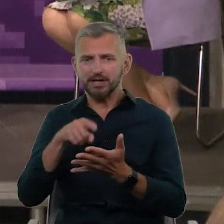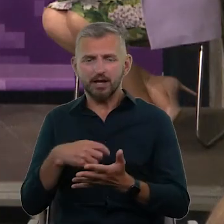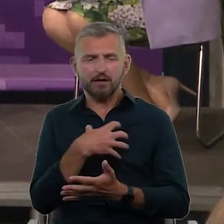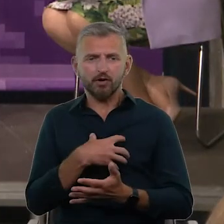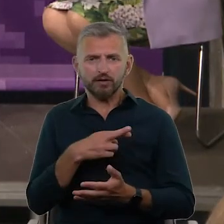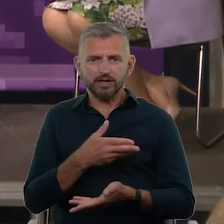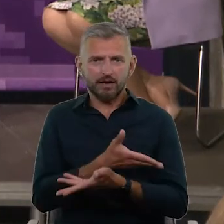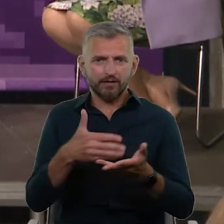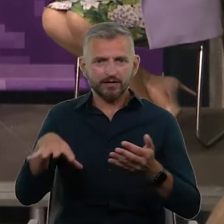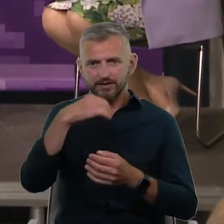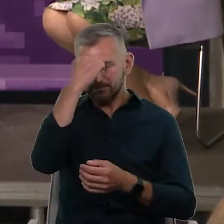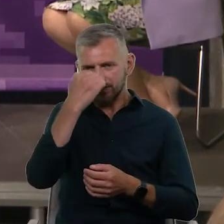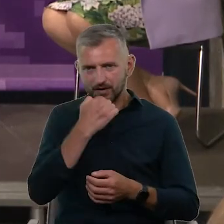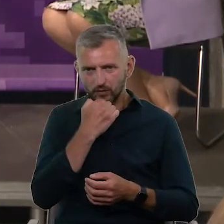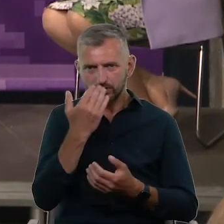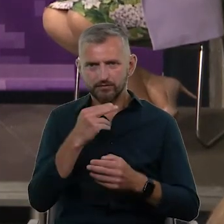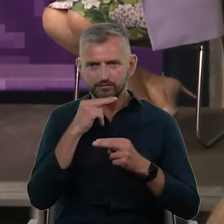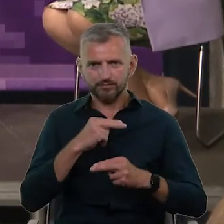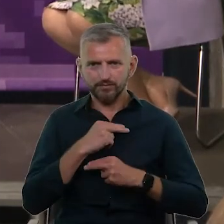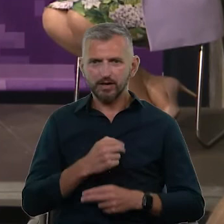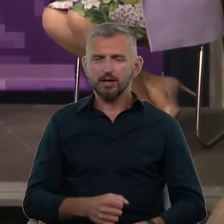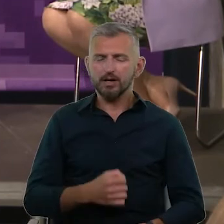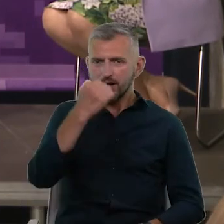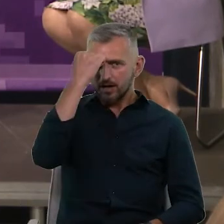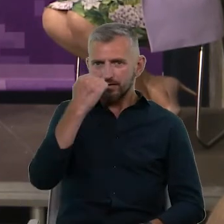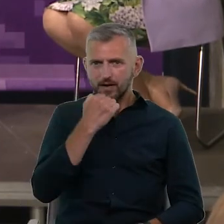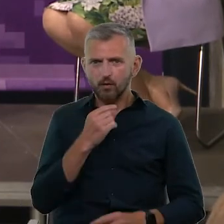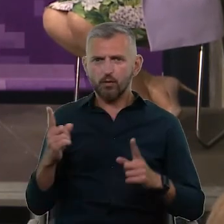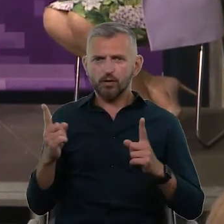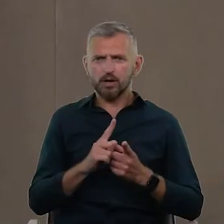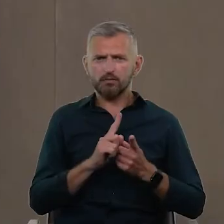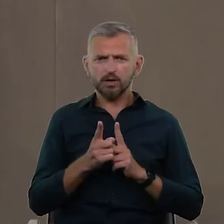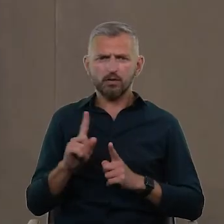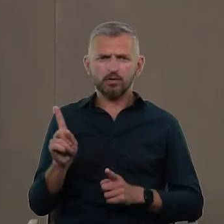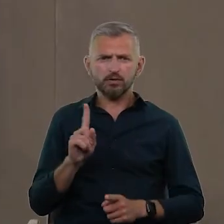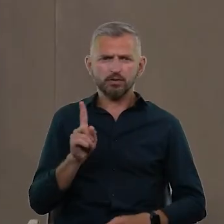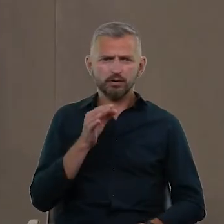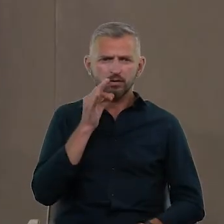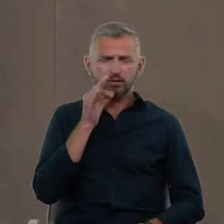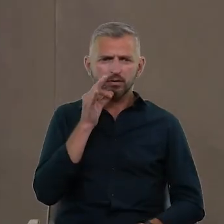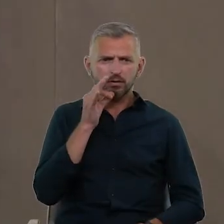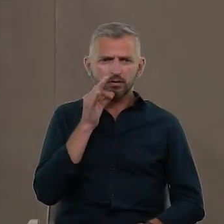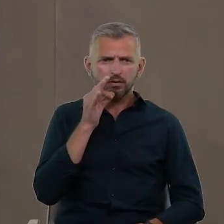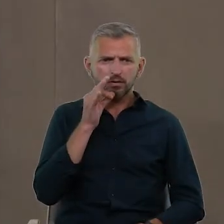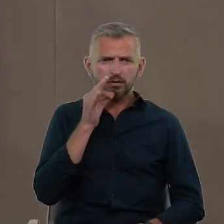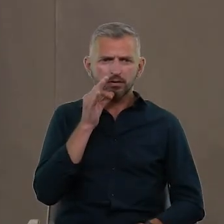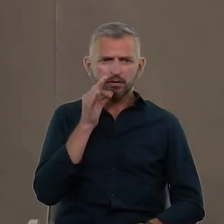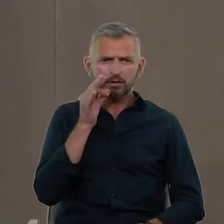для вас. Всім дуже дякую. Дякую за вашу увагу. Дякую. Я коротенько перекладу, що сказала